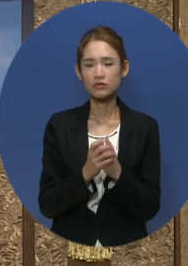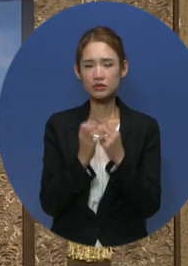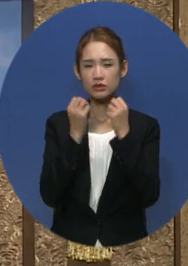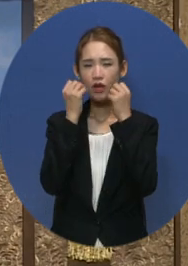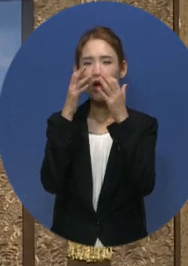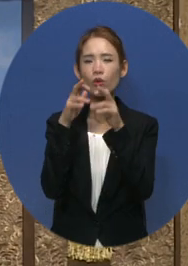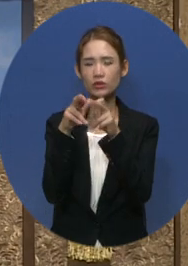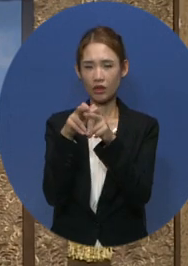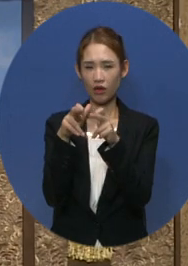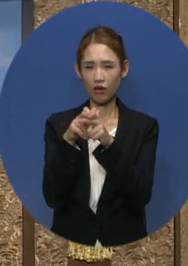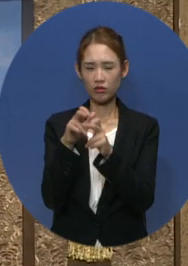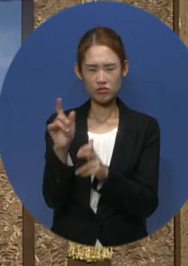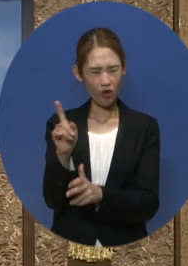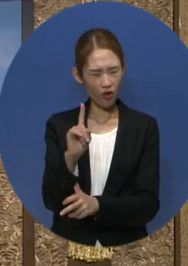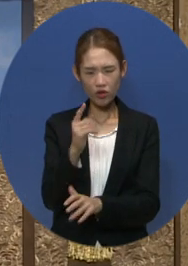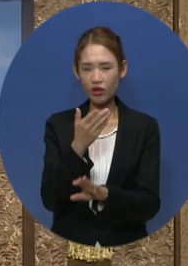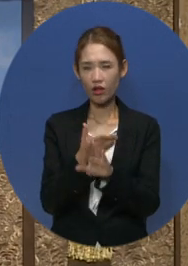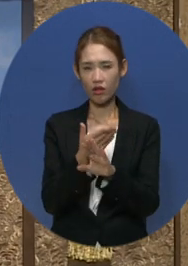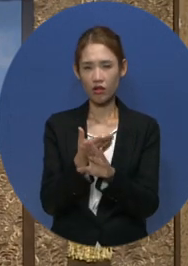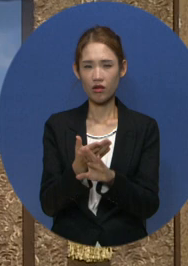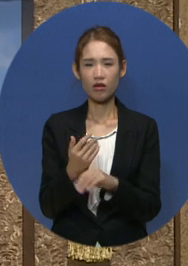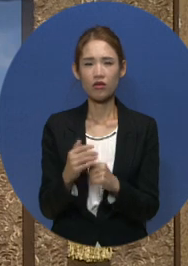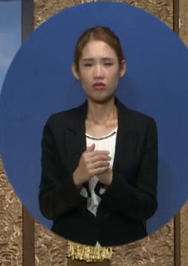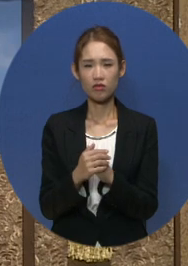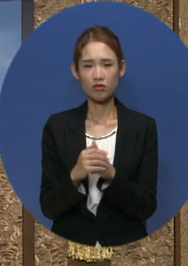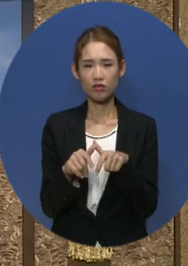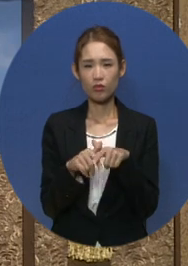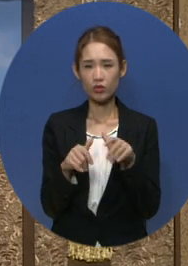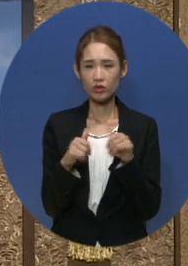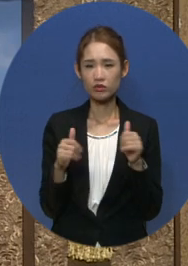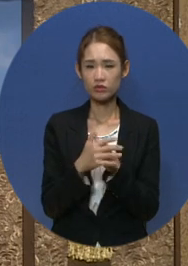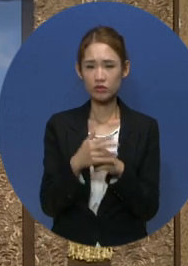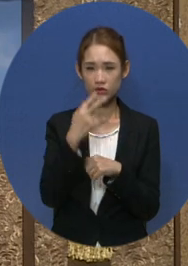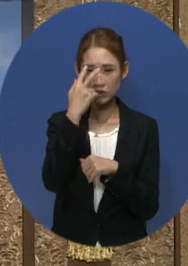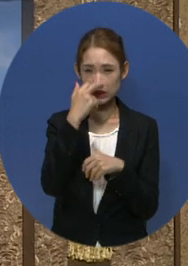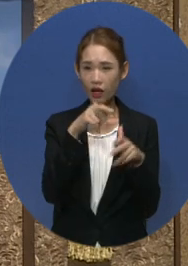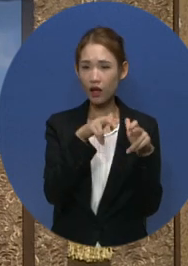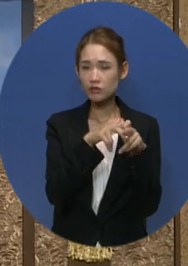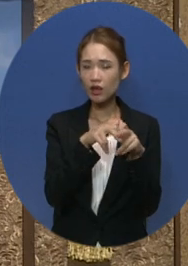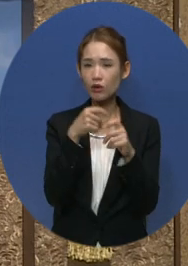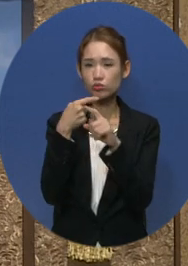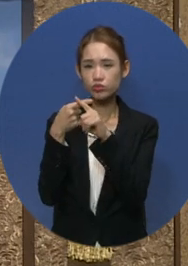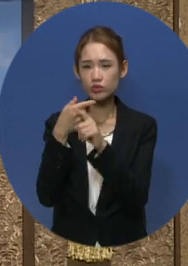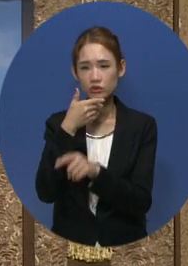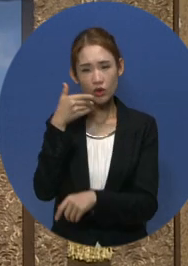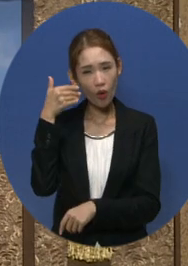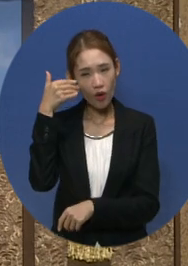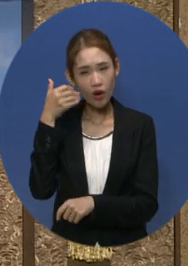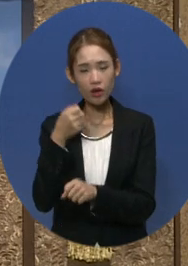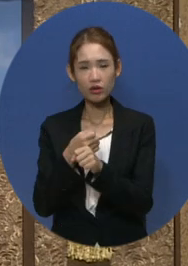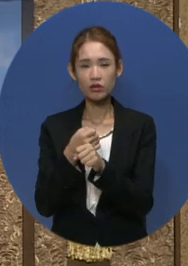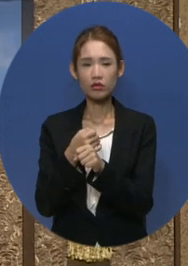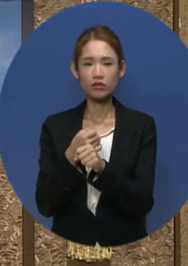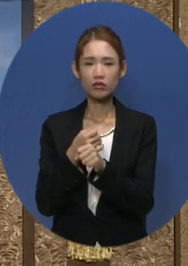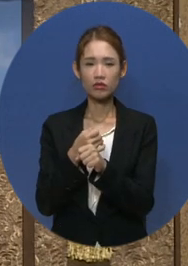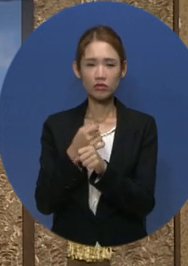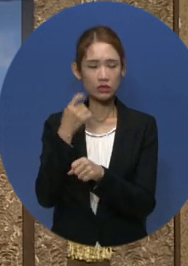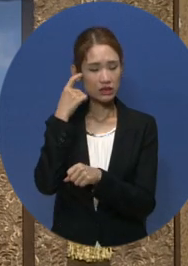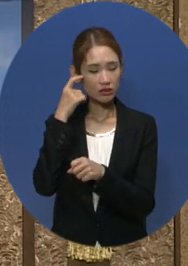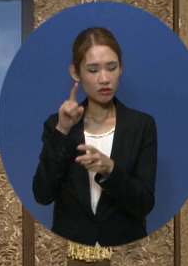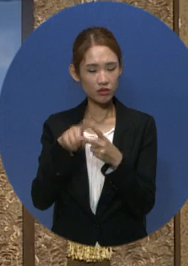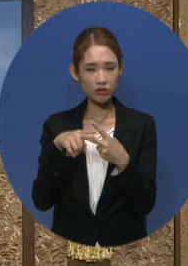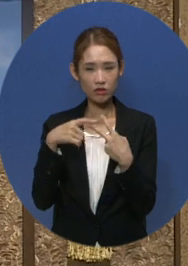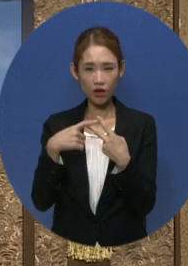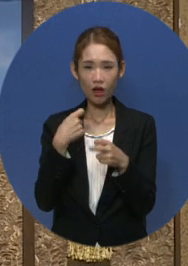새로운 장애입니다. 전혀 새로운 장애. 보통 사람들은 시각장애 플러스 청각장애 이런 개념으로 이해를 많이 해요.